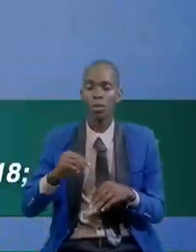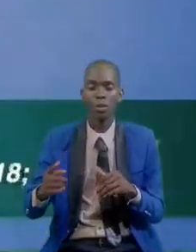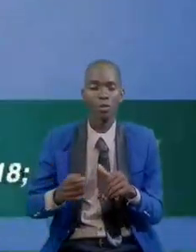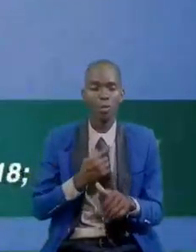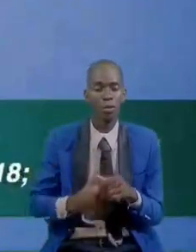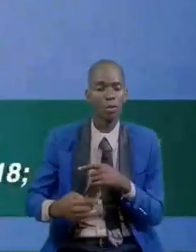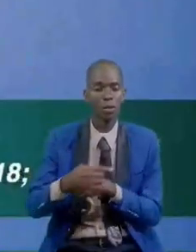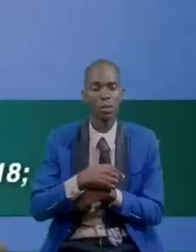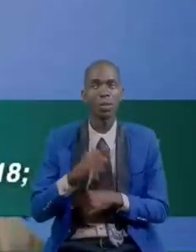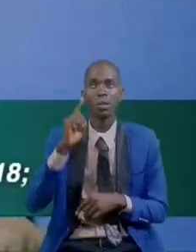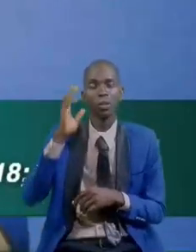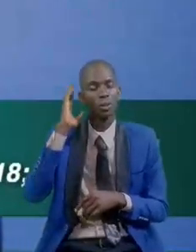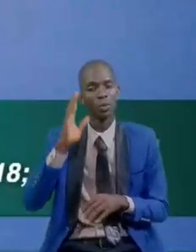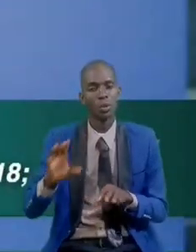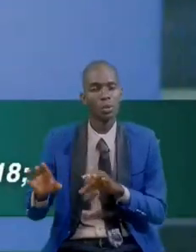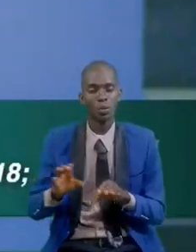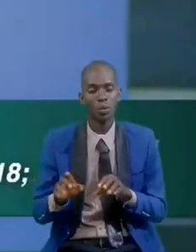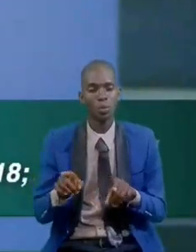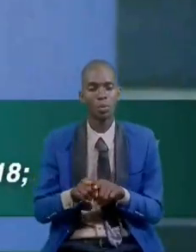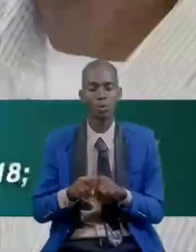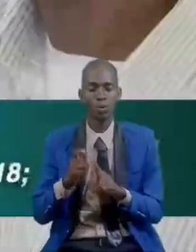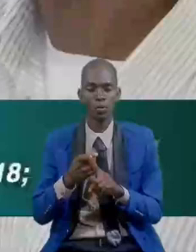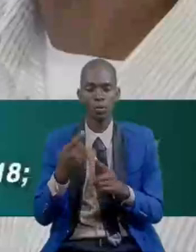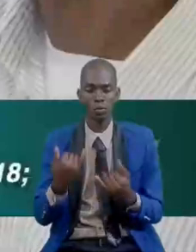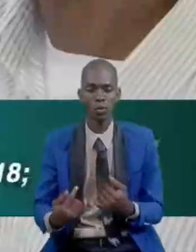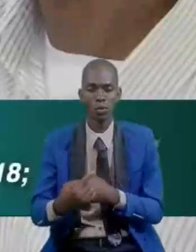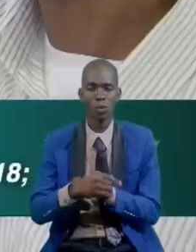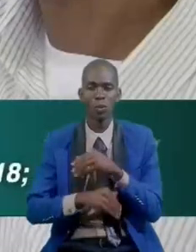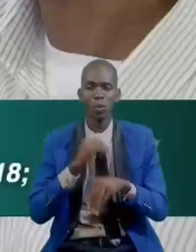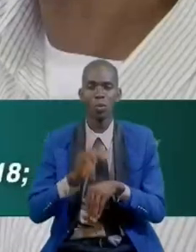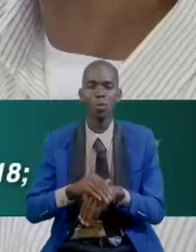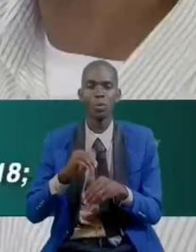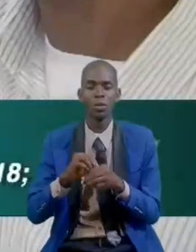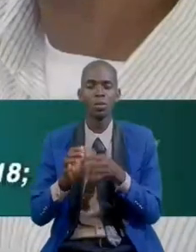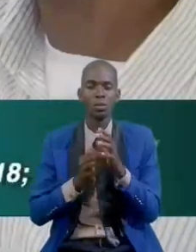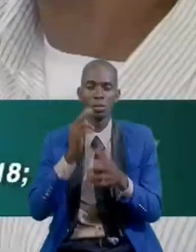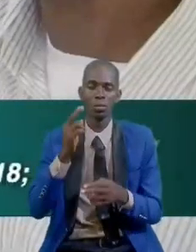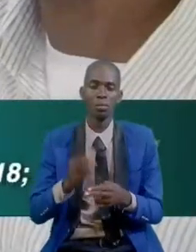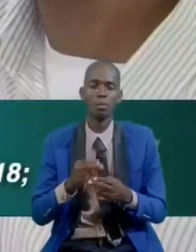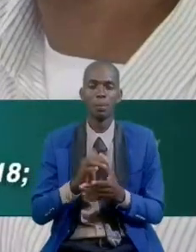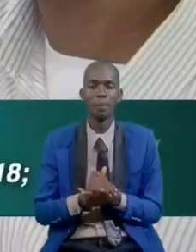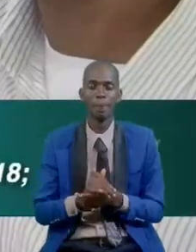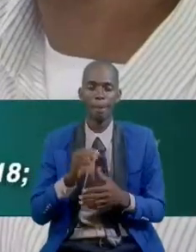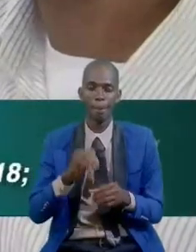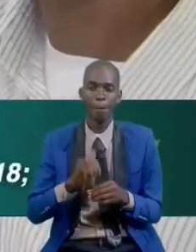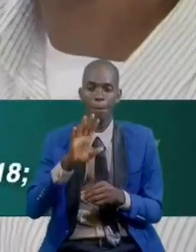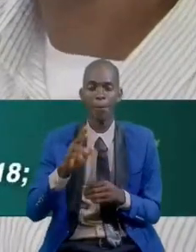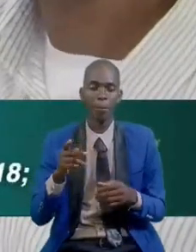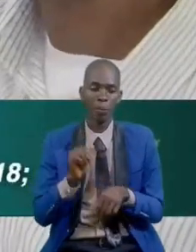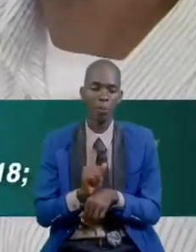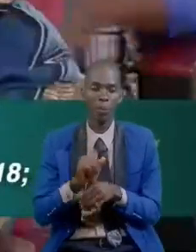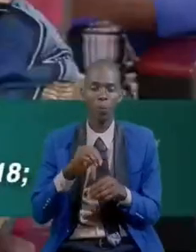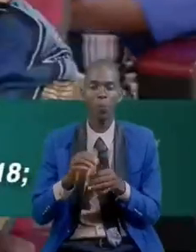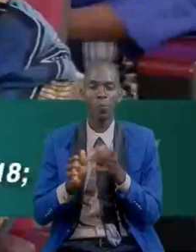il va l'accomplir même à partir d'aujourd'hui dans ton ministère au nom de Jésus. Dans ta profession